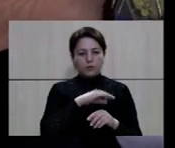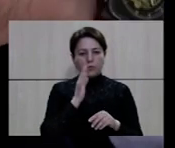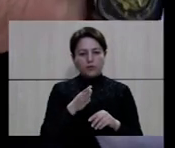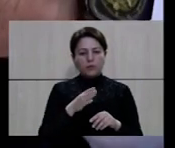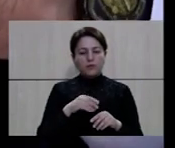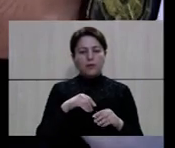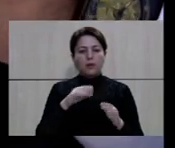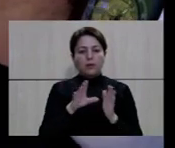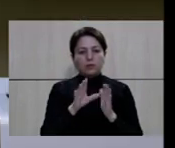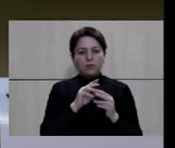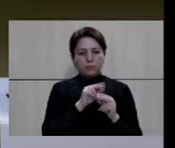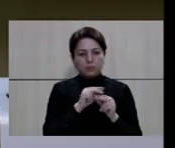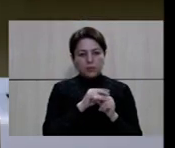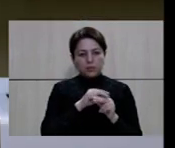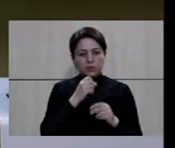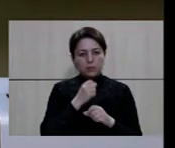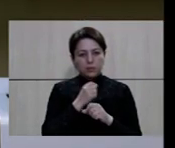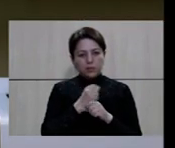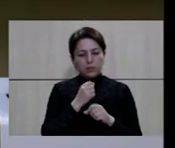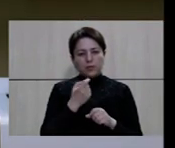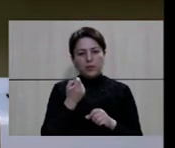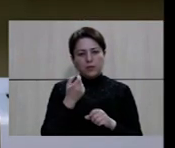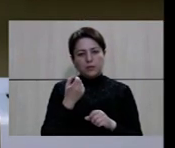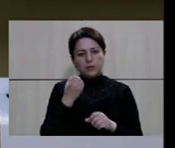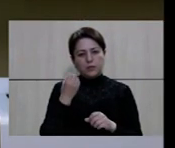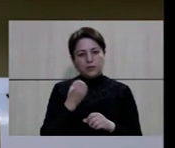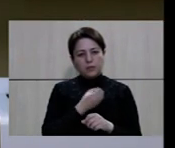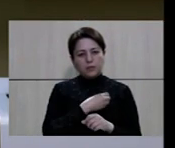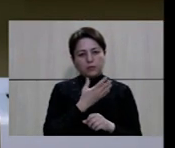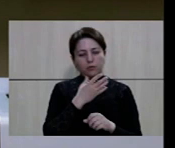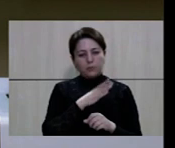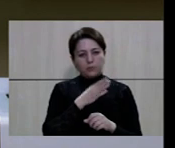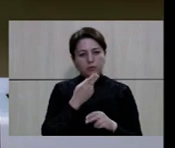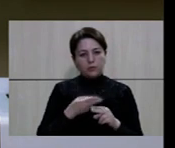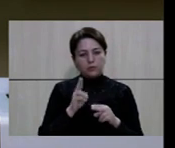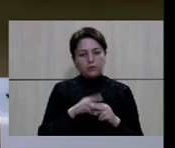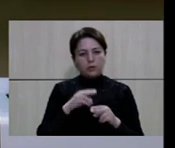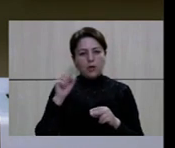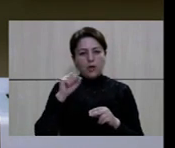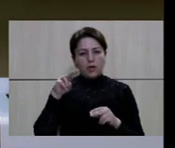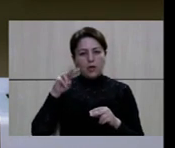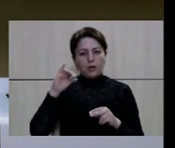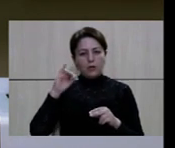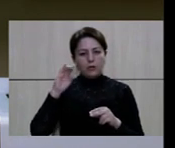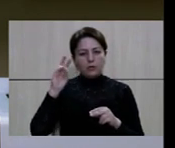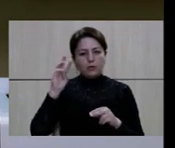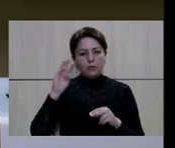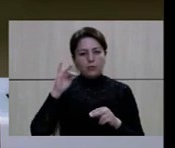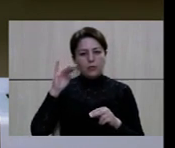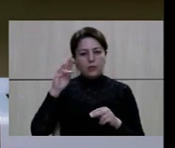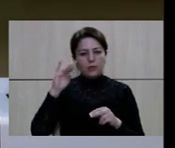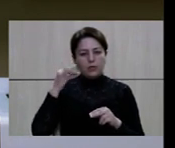Elektromontaj ishlarida tan narxi sal qimmatroq bo'lganligi uchun alyuminiy mislimlaridan montaj jarayonlarida